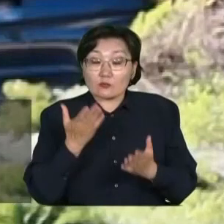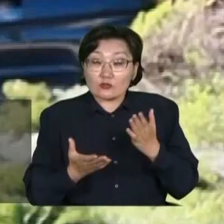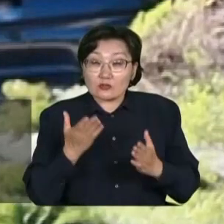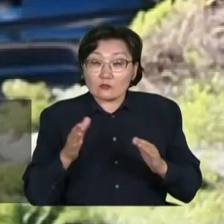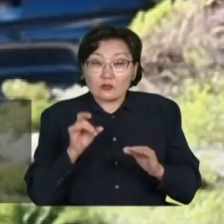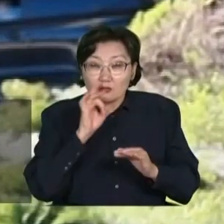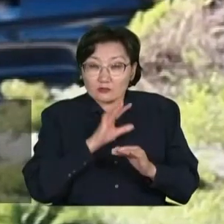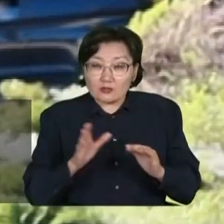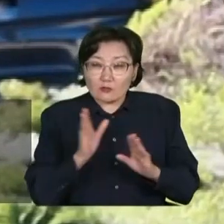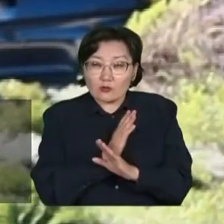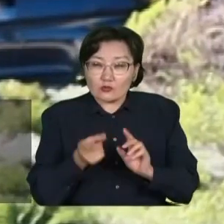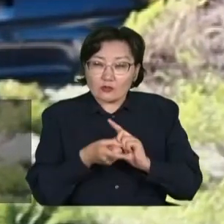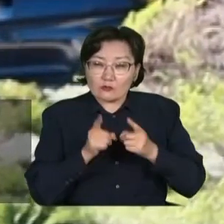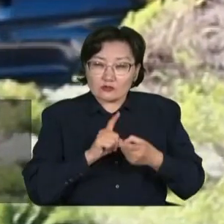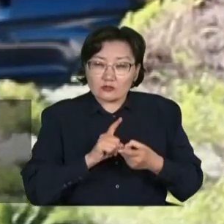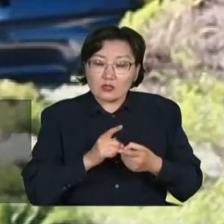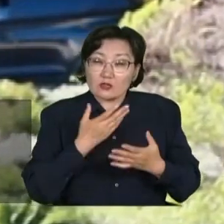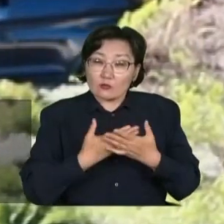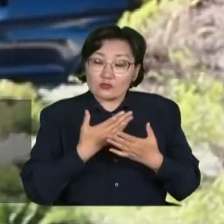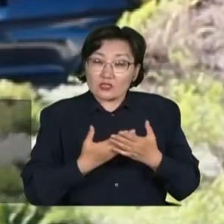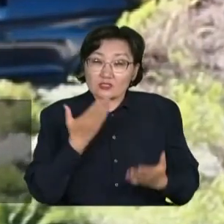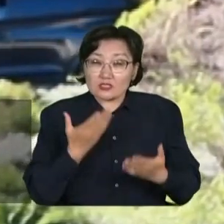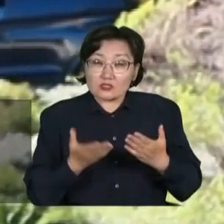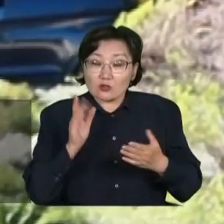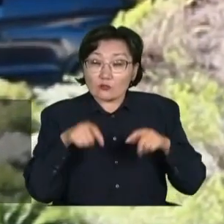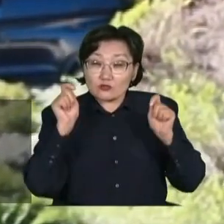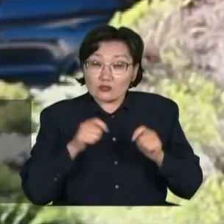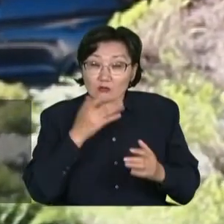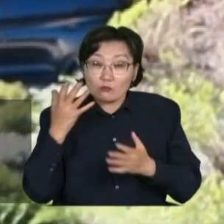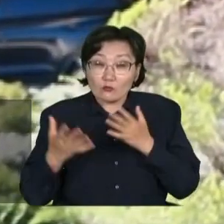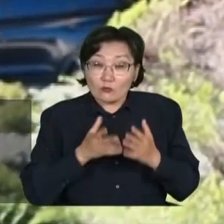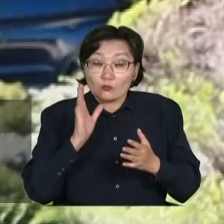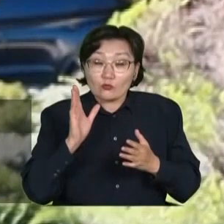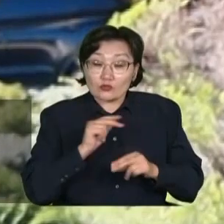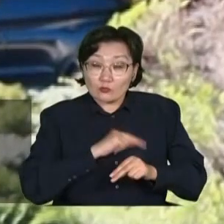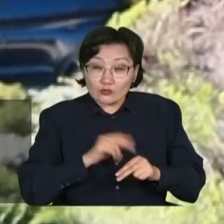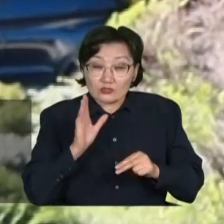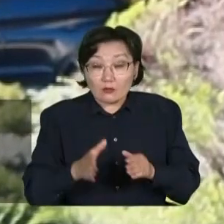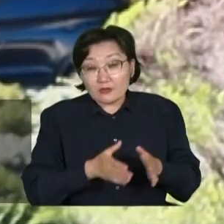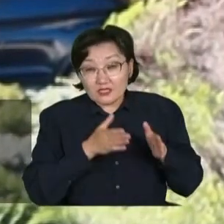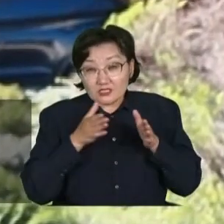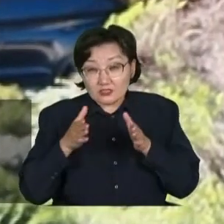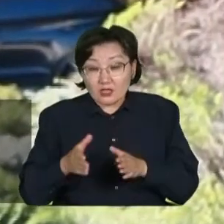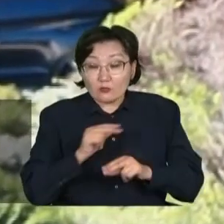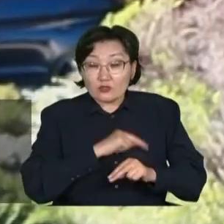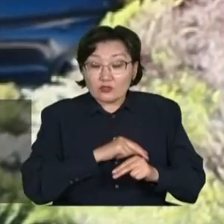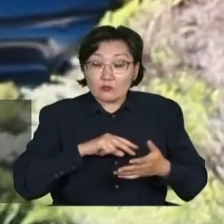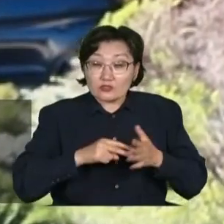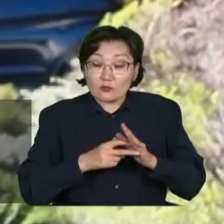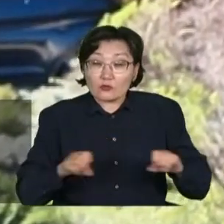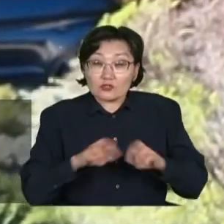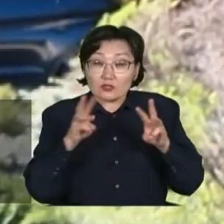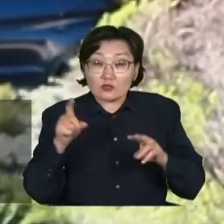они будут неблагоприятны, например, если будут осадки или ветер, работы будут перенесены. Работами планируют